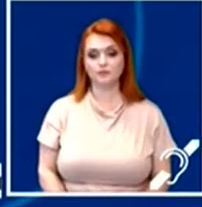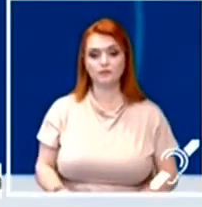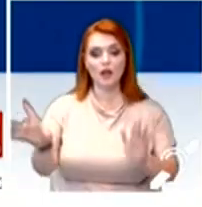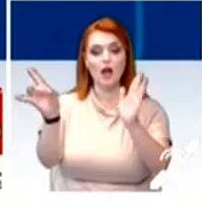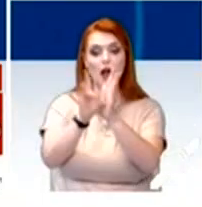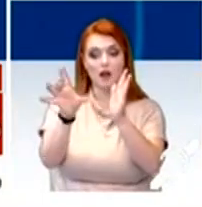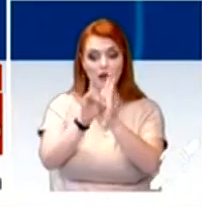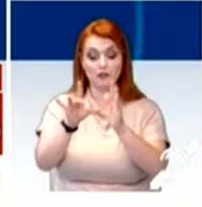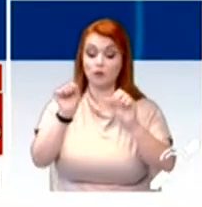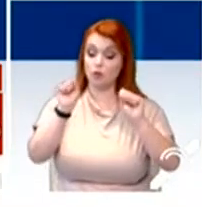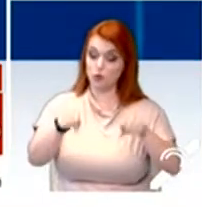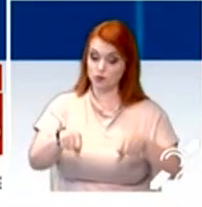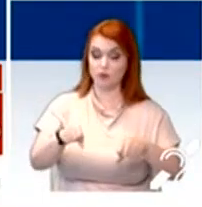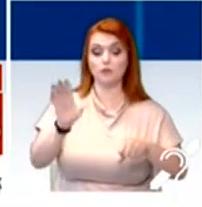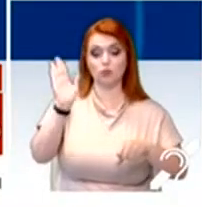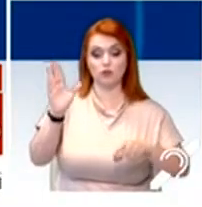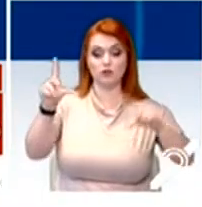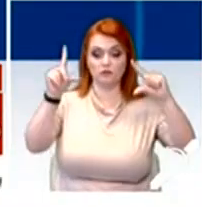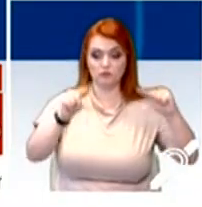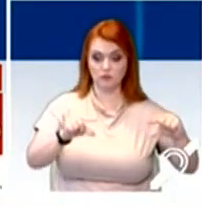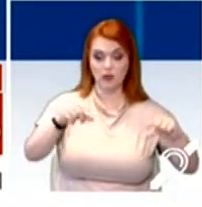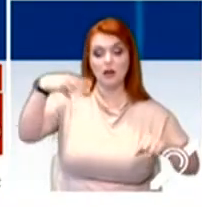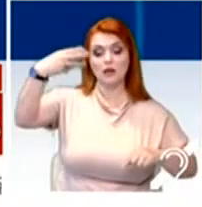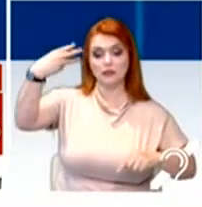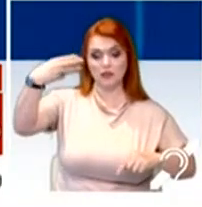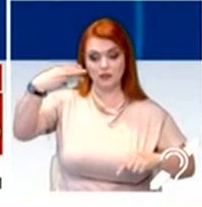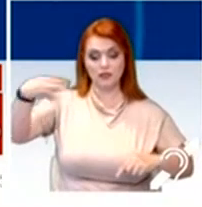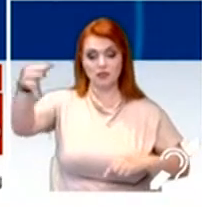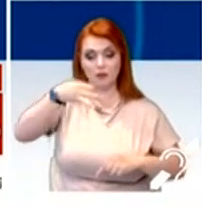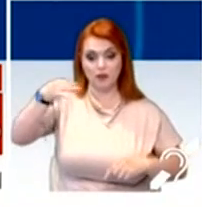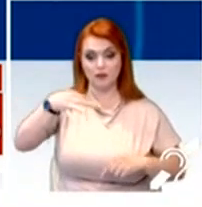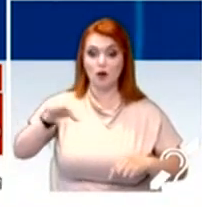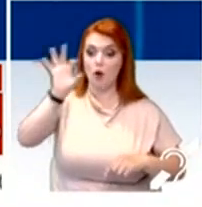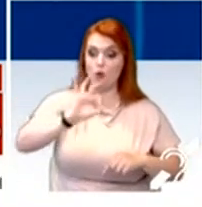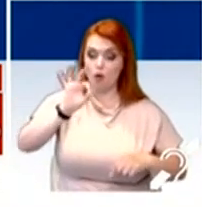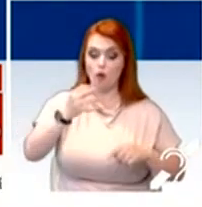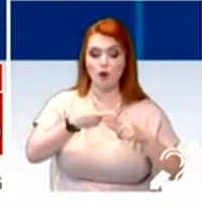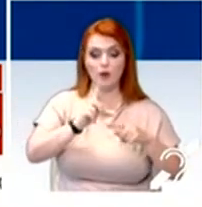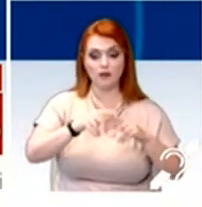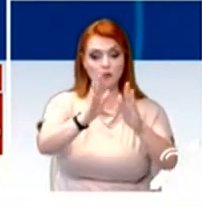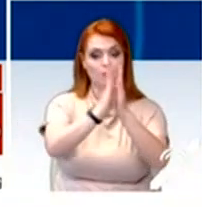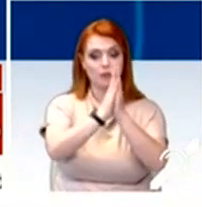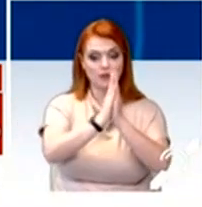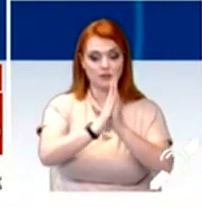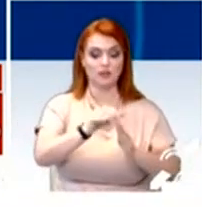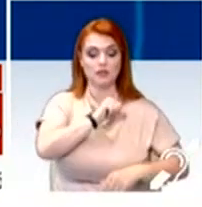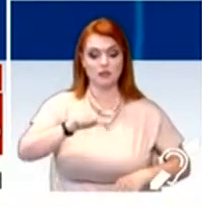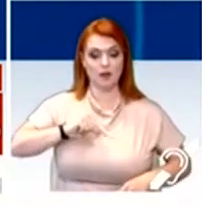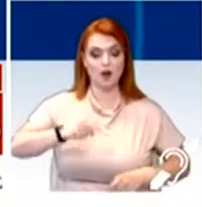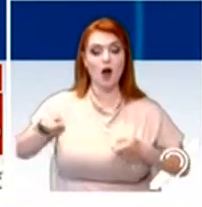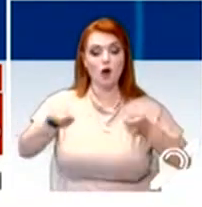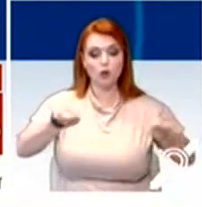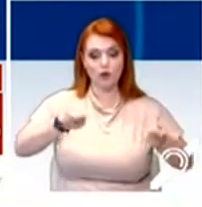Curentul electric s-ar putea ieftini cu 30 de bani. Chiar Premier Energy a venit cu solicitarea către Agenția Națională pentru Reglementare